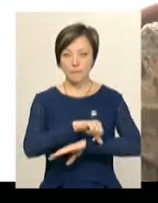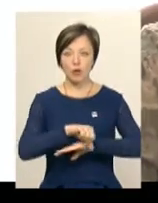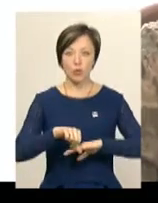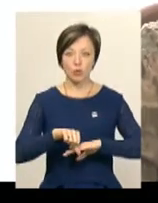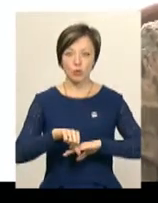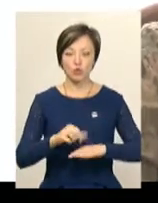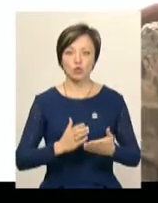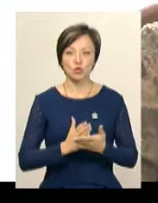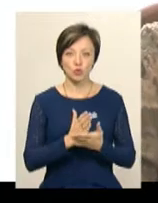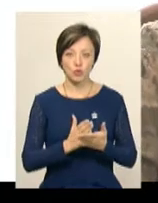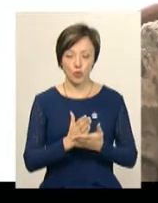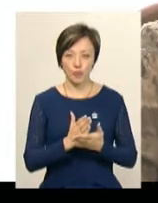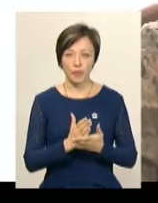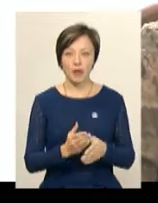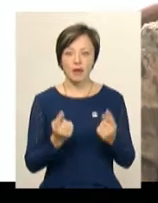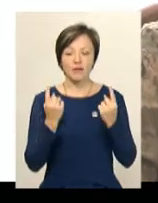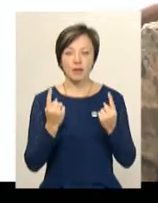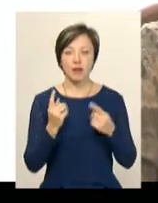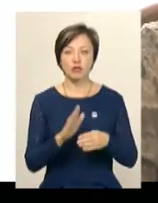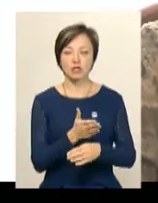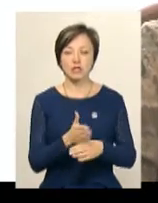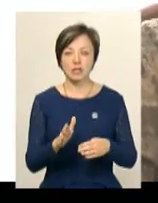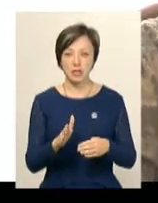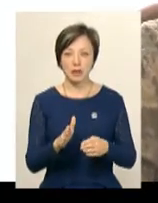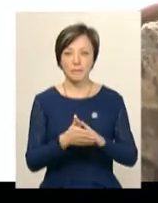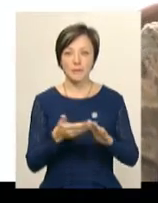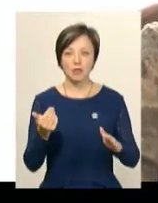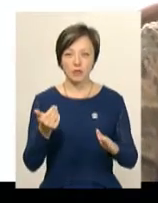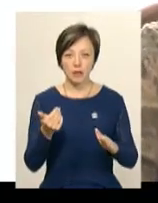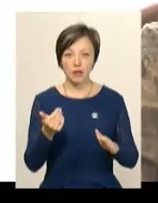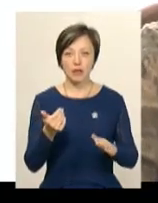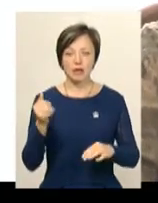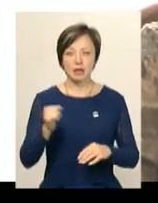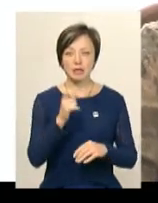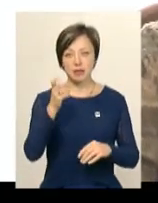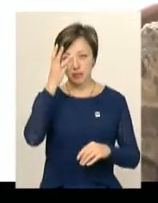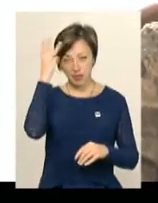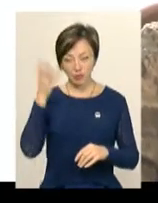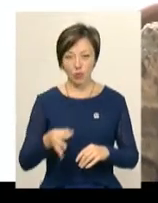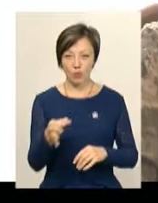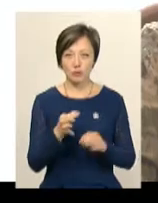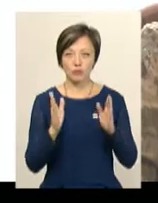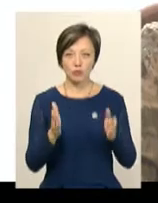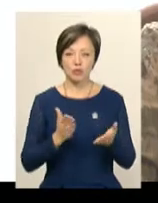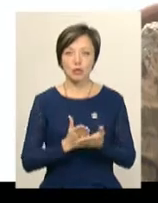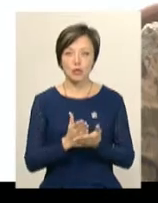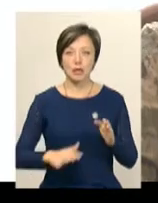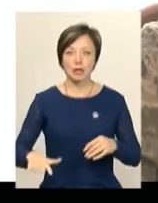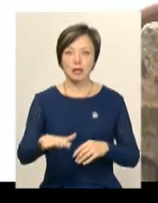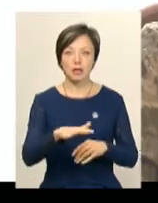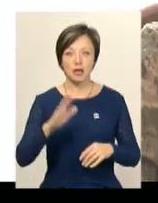прикордонну службу. Велика частина призовників, які йде з Хмельницької області, будуть служити на